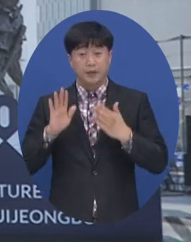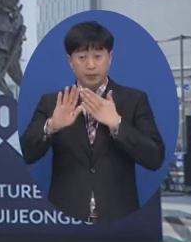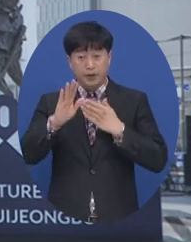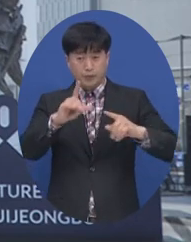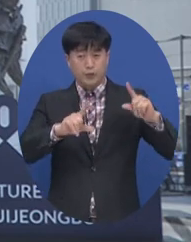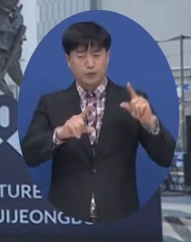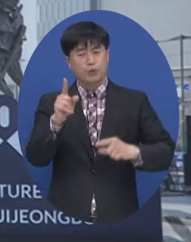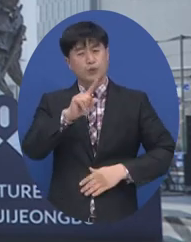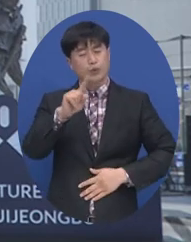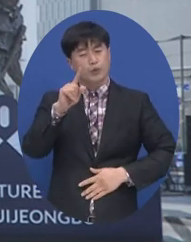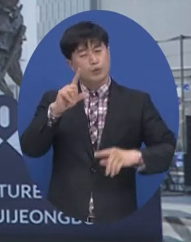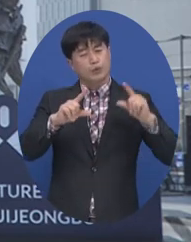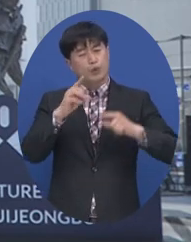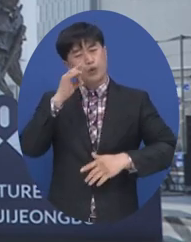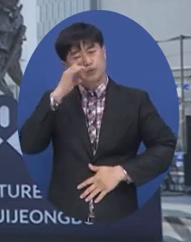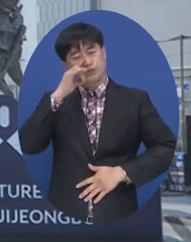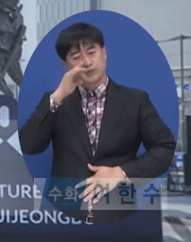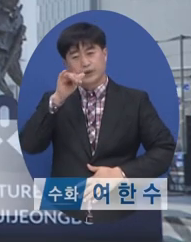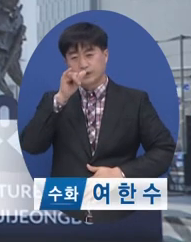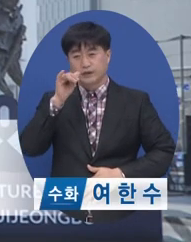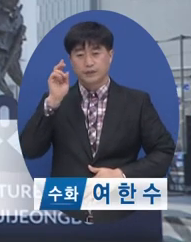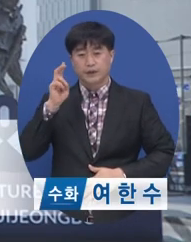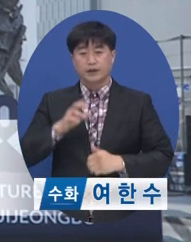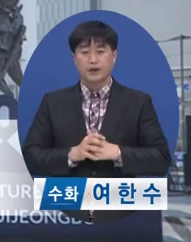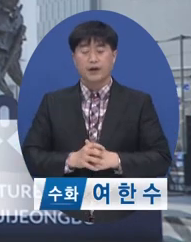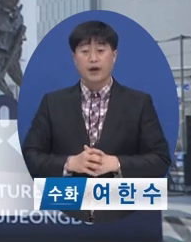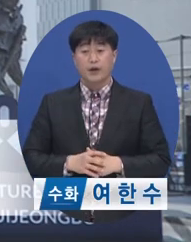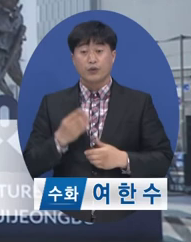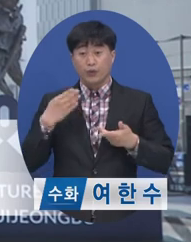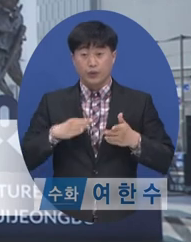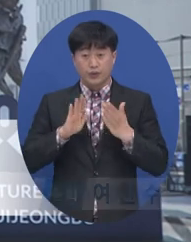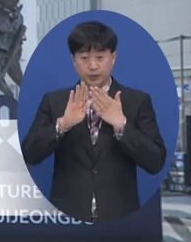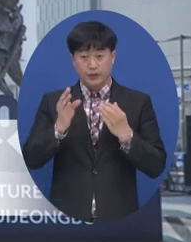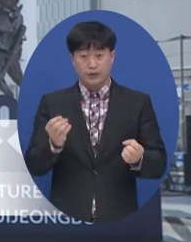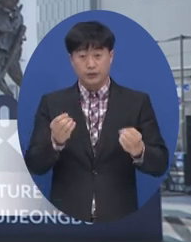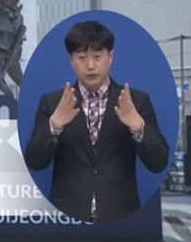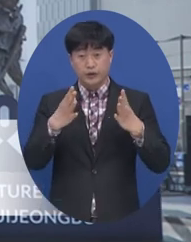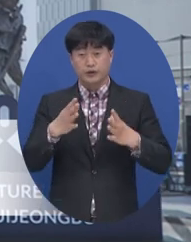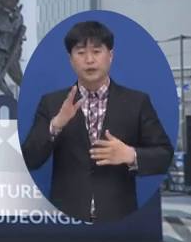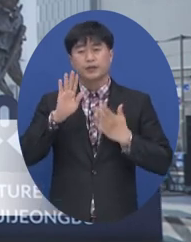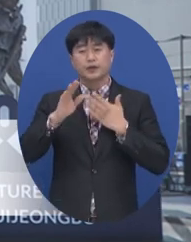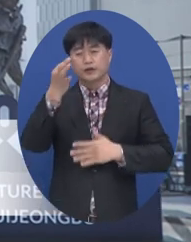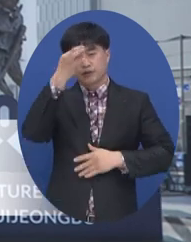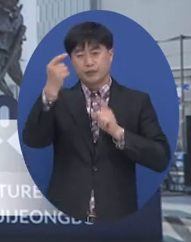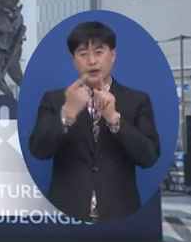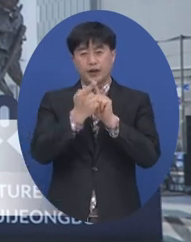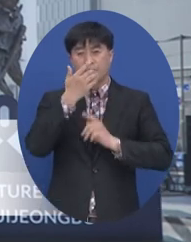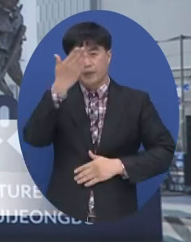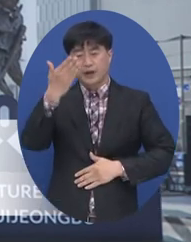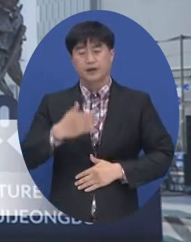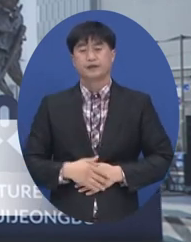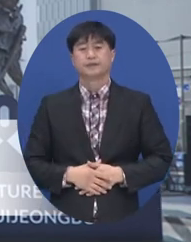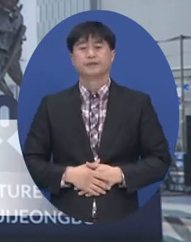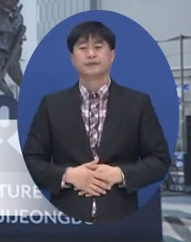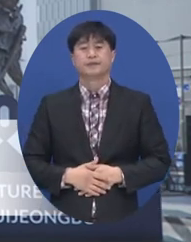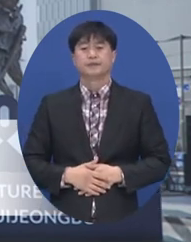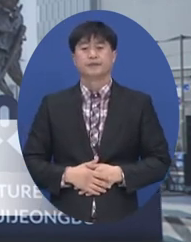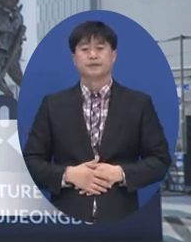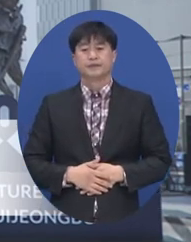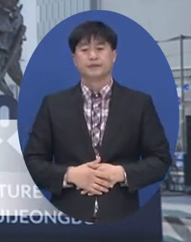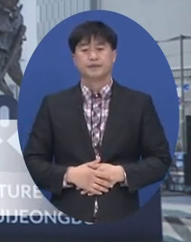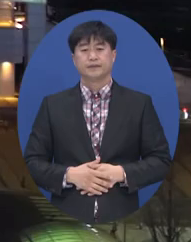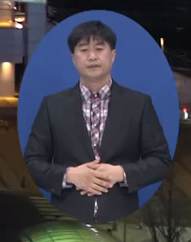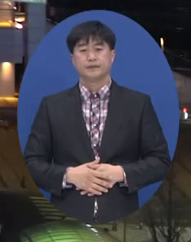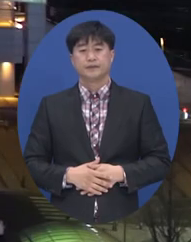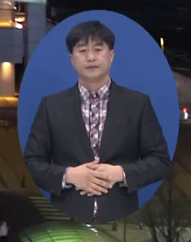미래의 일상은 어떤 모습일까 궁금하시죠? 경기도 퓨처쇼에서 미래 기술을 만나볼 수 있었는데요. 김태희 기자가 보도합니다.